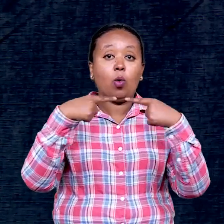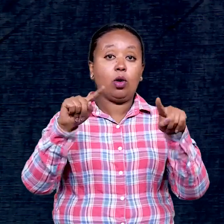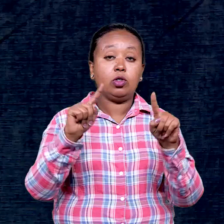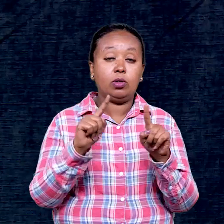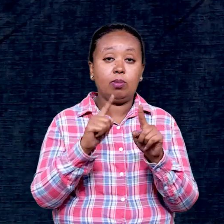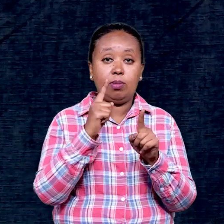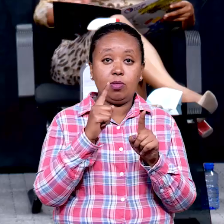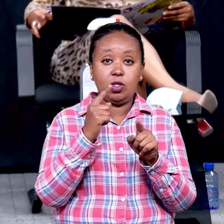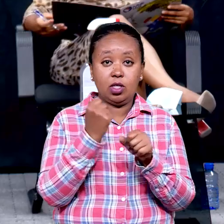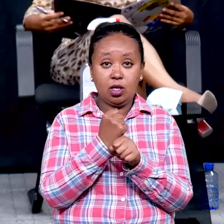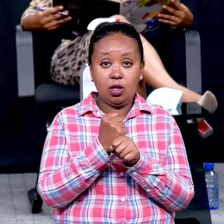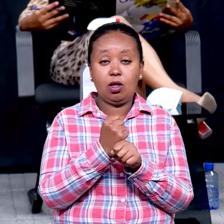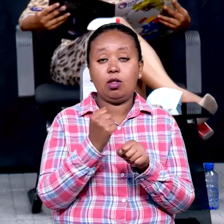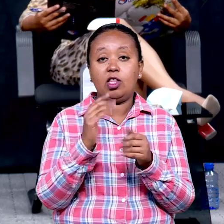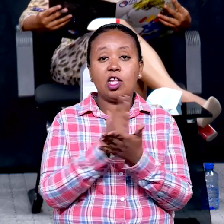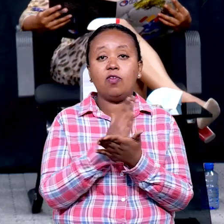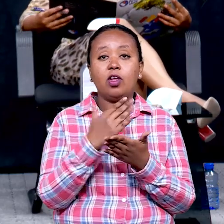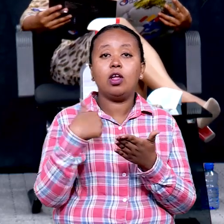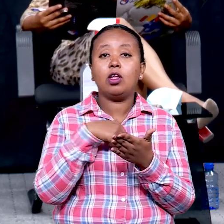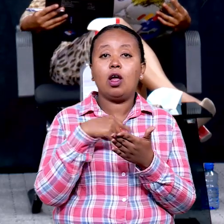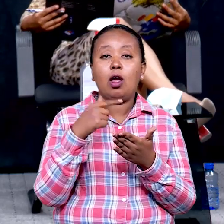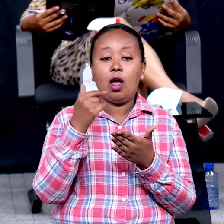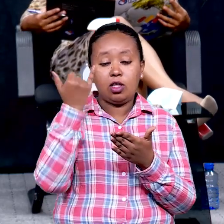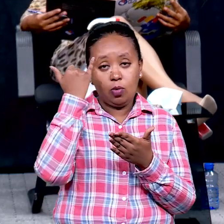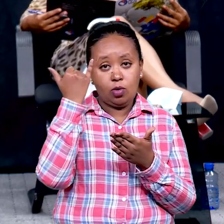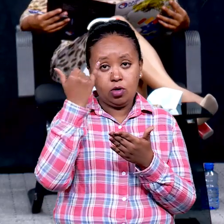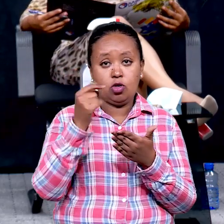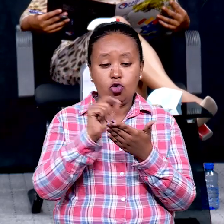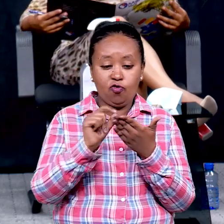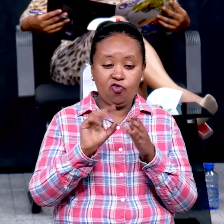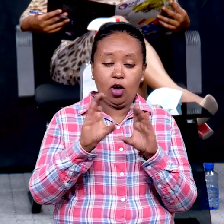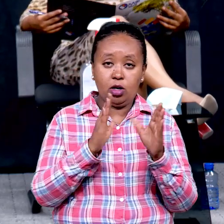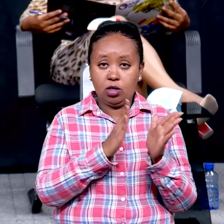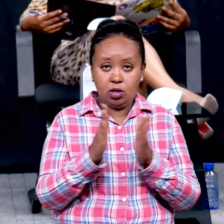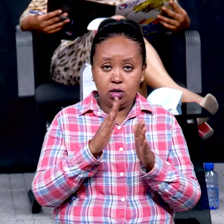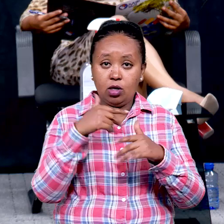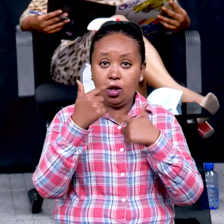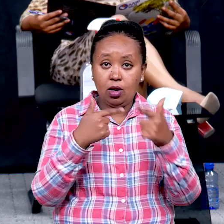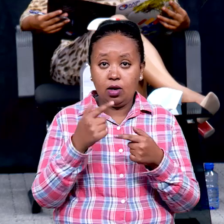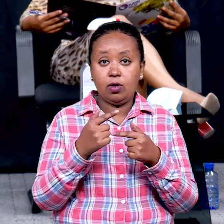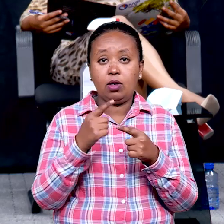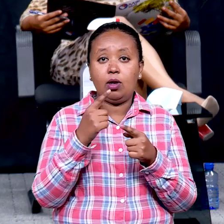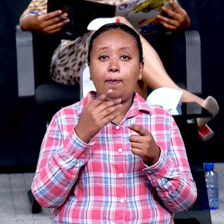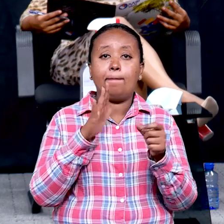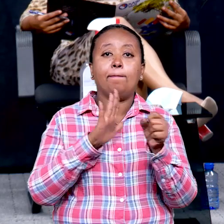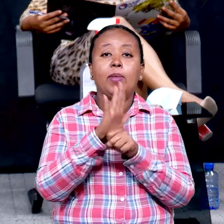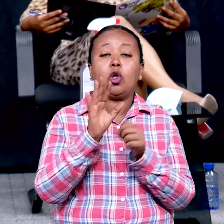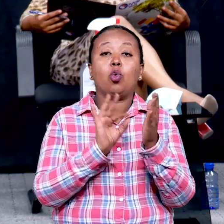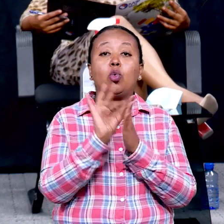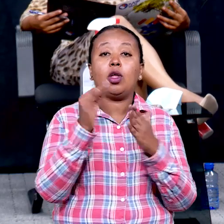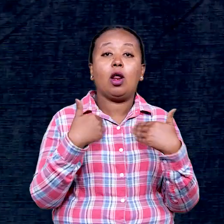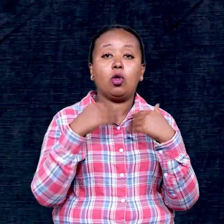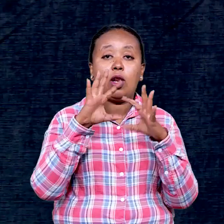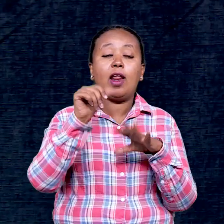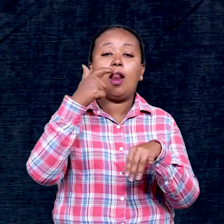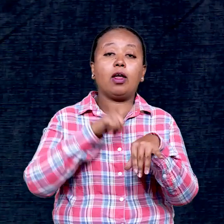ሲሰራ ተሳትፈናል። እኛ ግብአቶቻችንን አስተካክለን በጽሁፍ አድርገን አዘጋጅተን ሄደን በቂ ቁጥር ያለው ሰው ስለሌለ